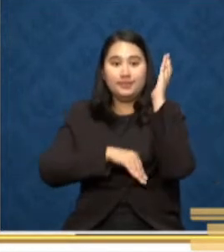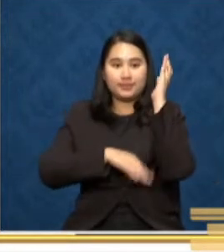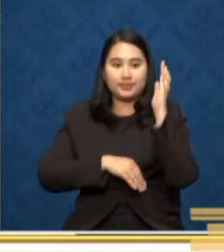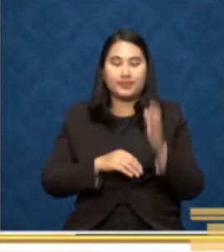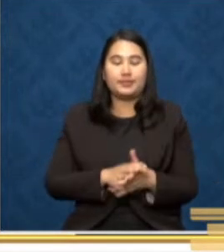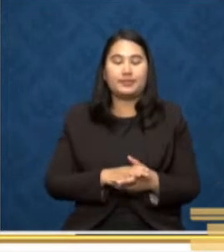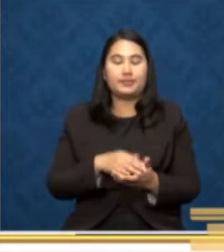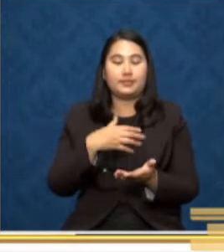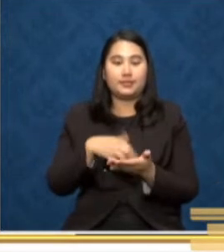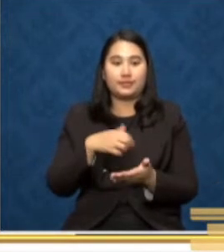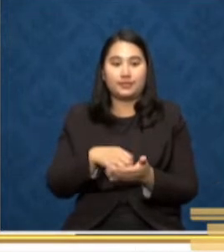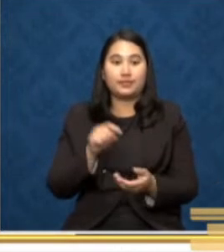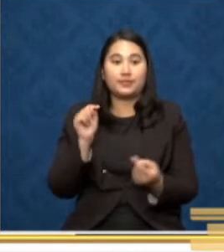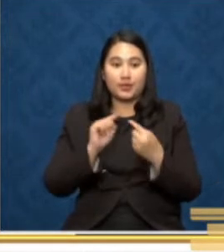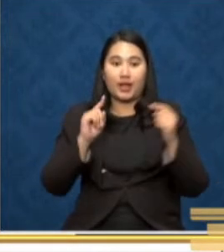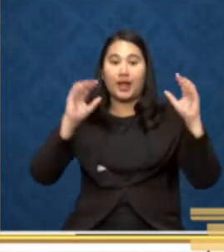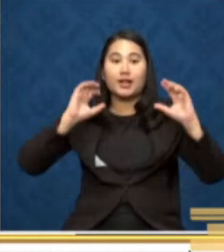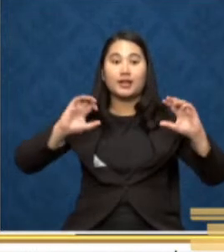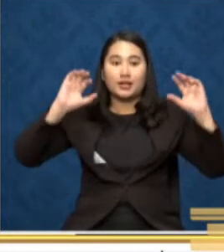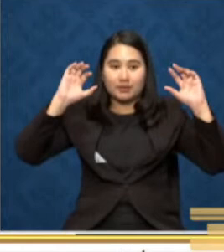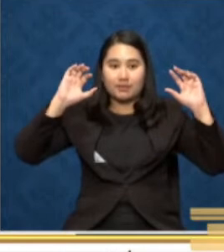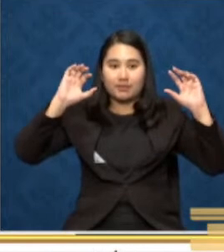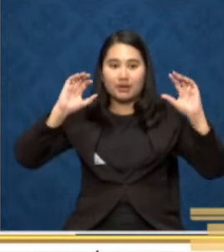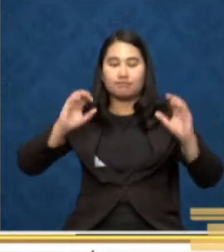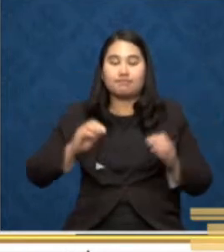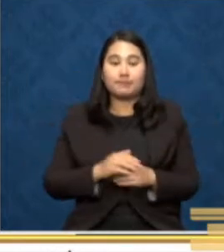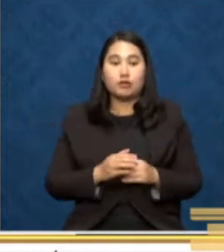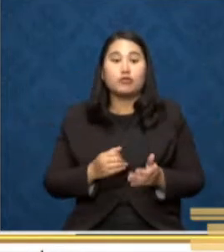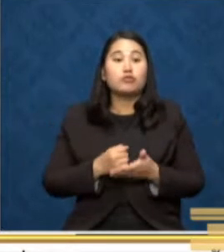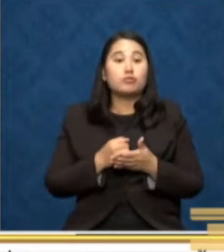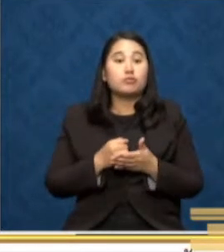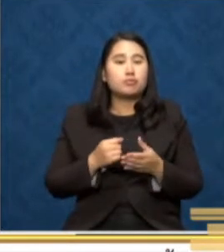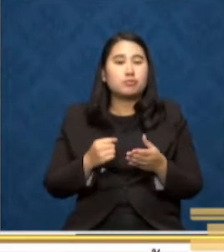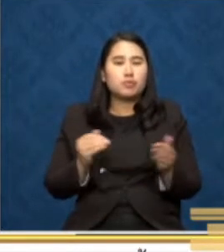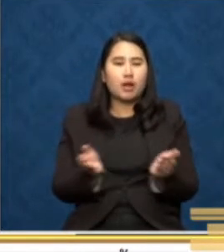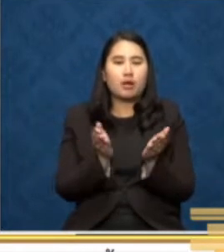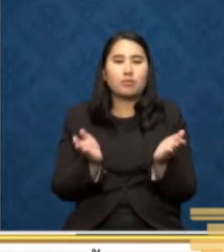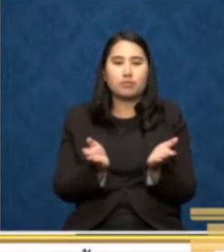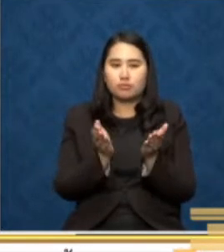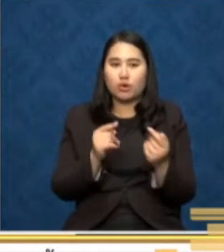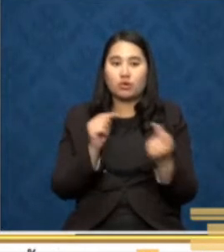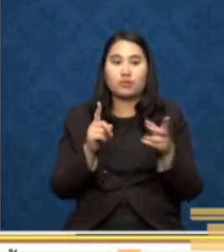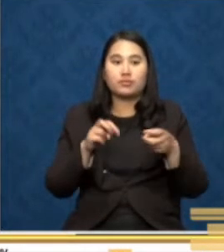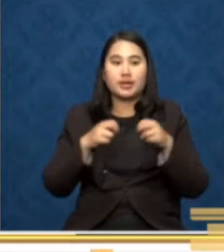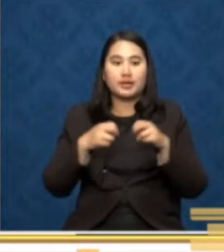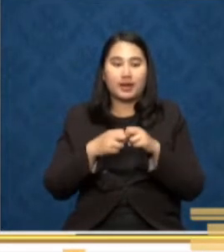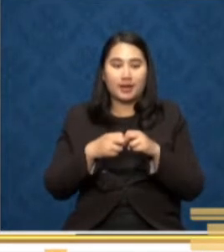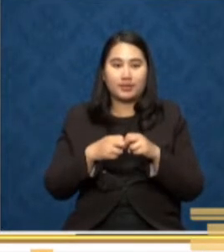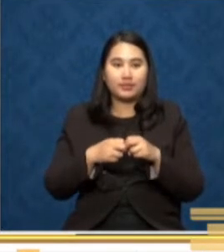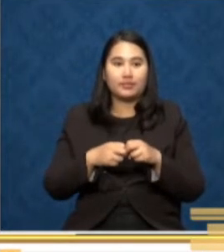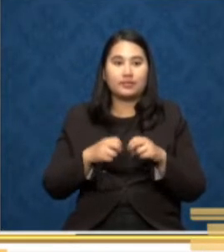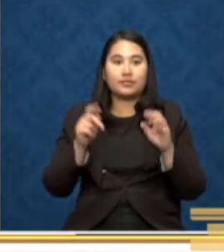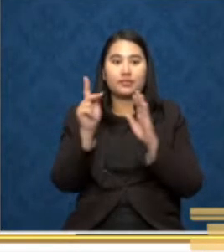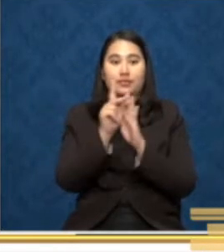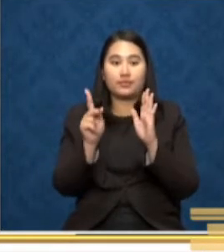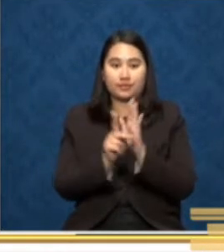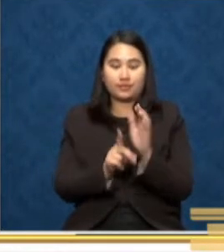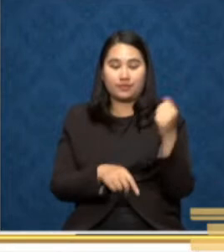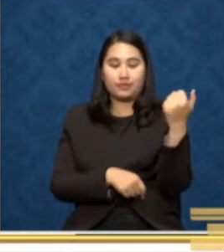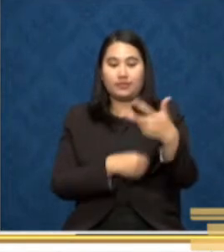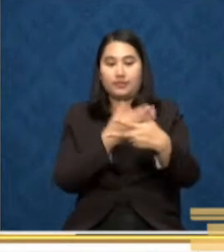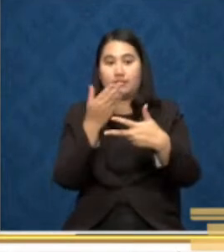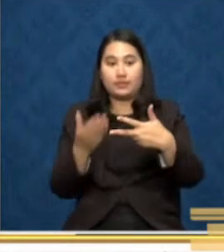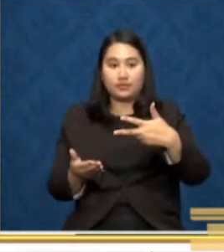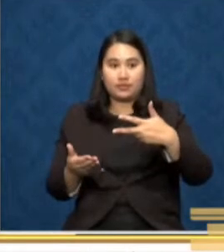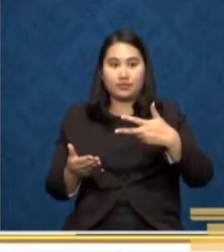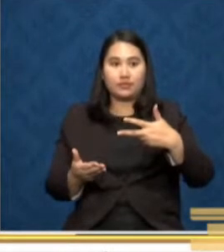ประเด็นนี้เกิดขึ้นจากรัฐเปิดช่องในการเอื้อให้เกิดความรุนแรงโดยรัฐซึ่งเป็นกฎหมาย3ฉบับที่เปิด